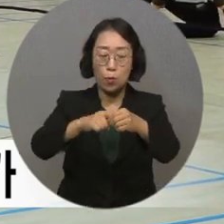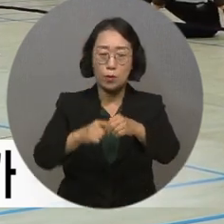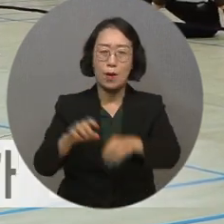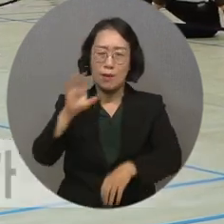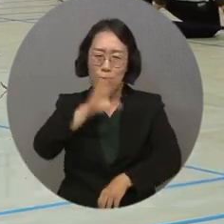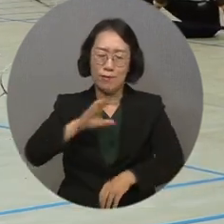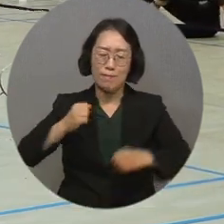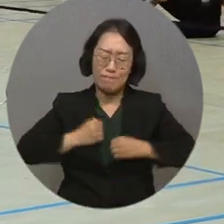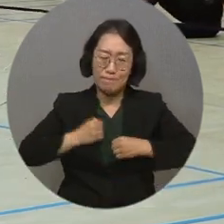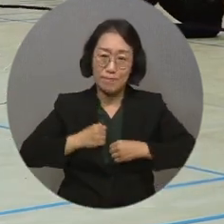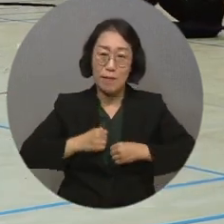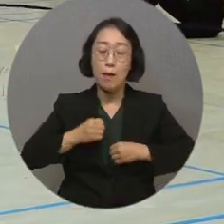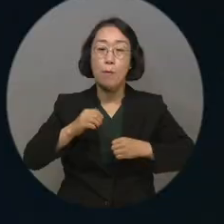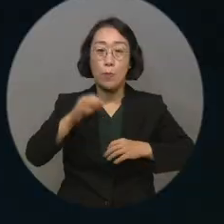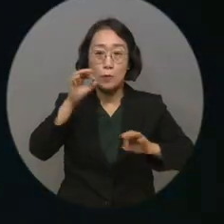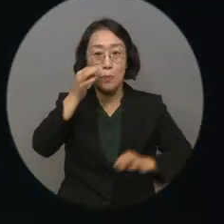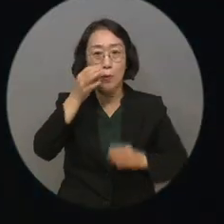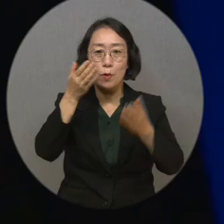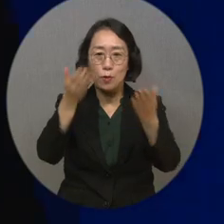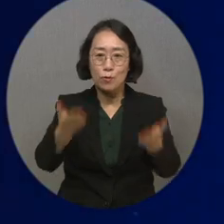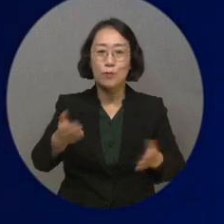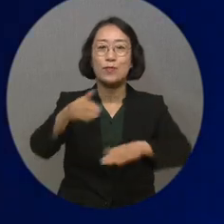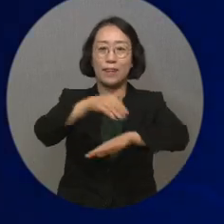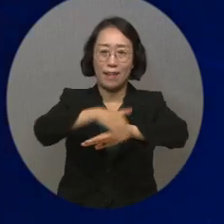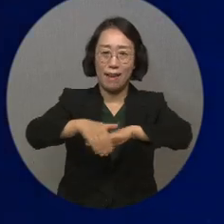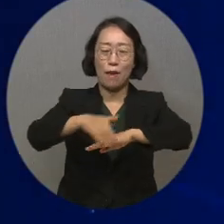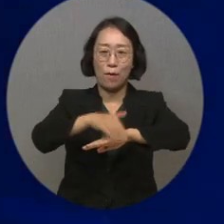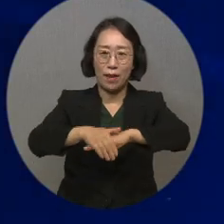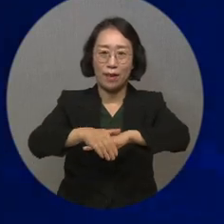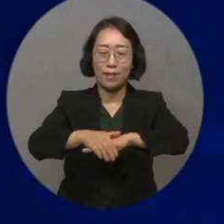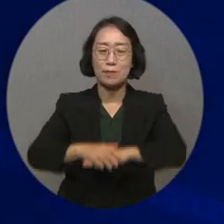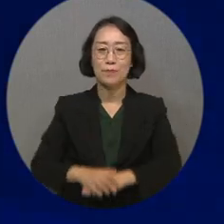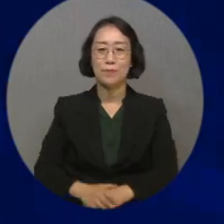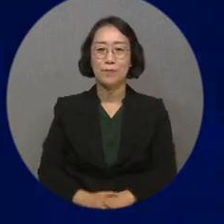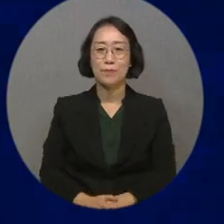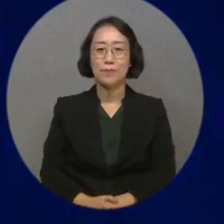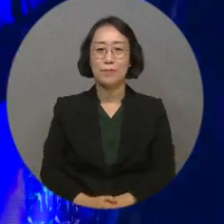기량을 선보일 예정입니다. 복지TV 뉴스 유젠입니다.